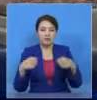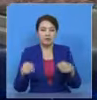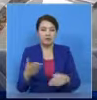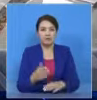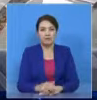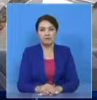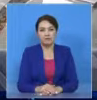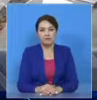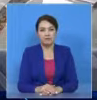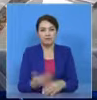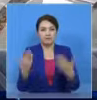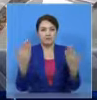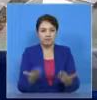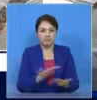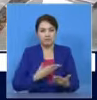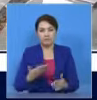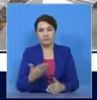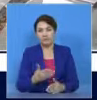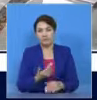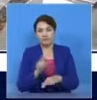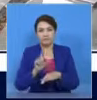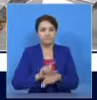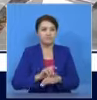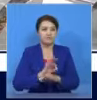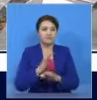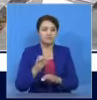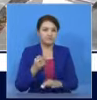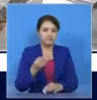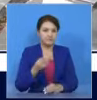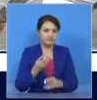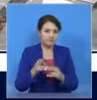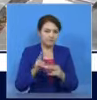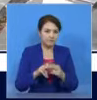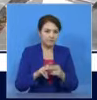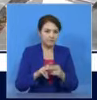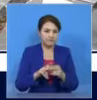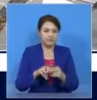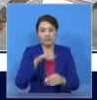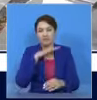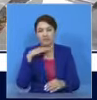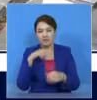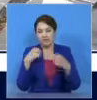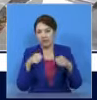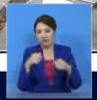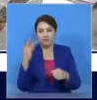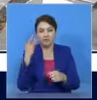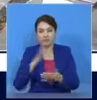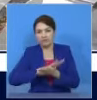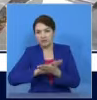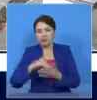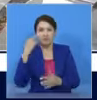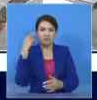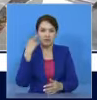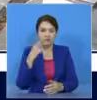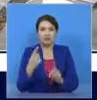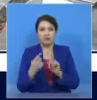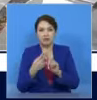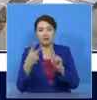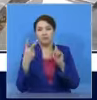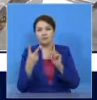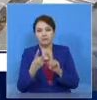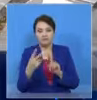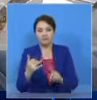на сегодняшний день наши самые отличительной черты это это мясная продукция всегда будет свежий качественно это первое второе